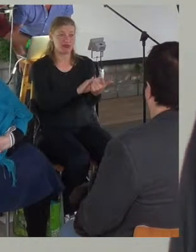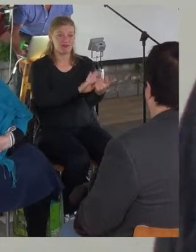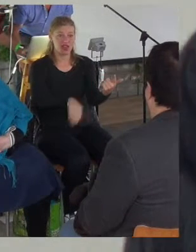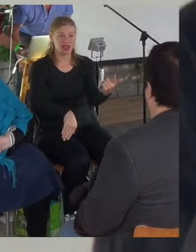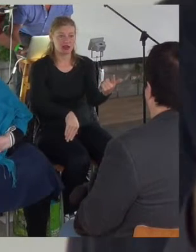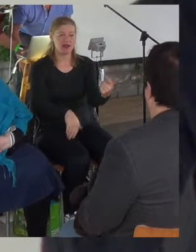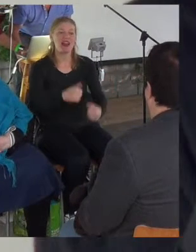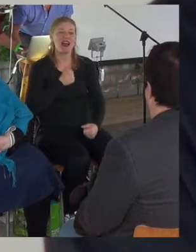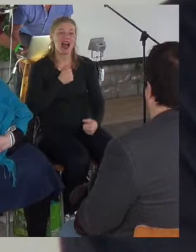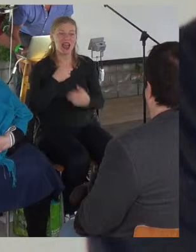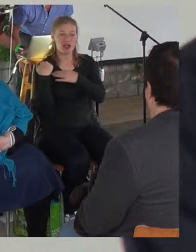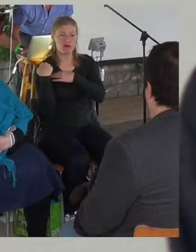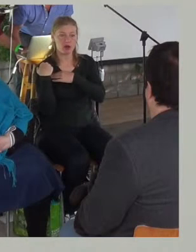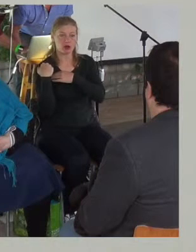und